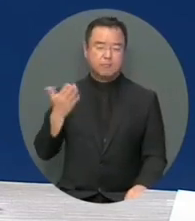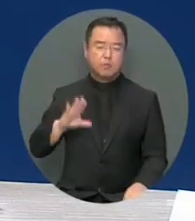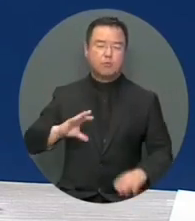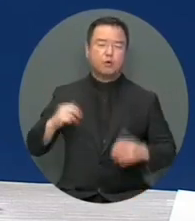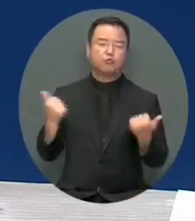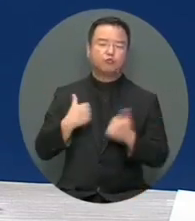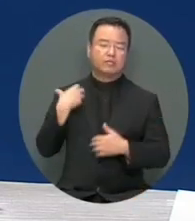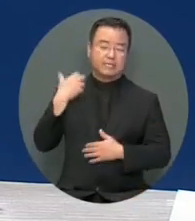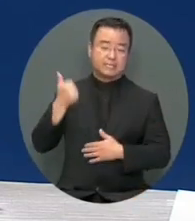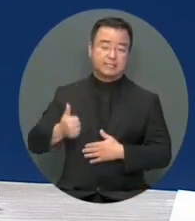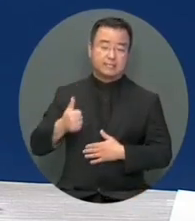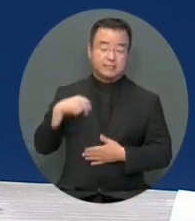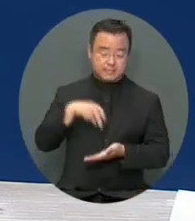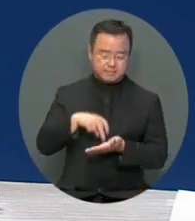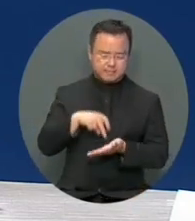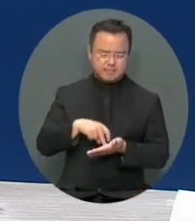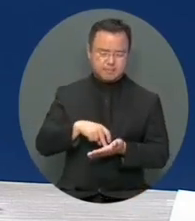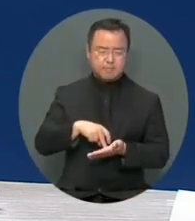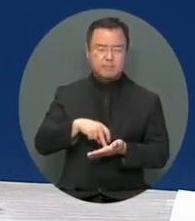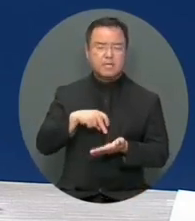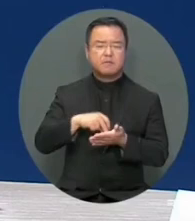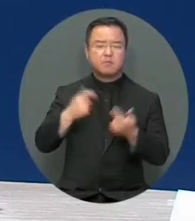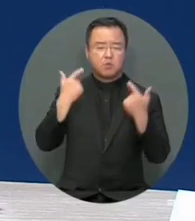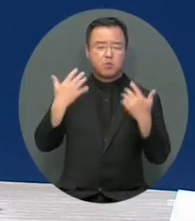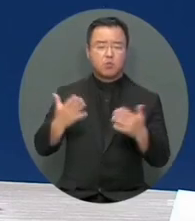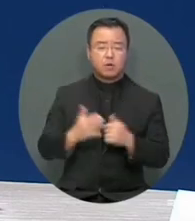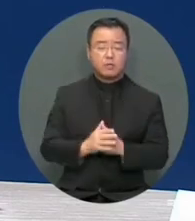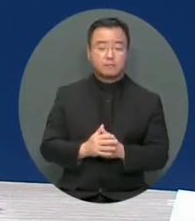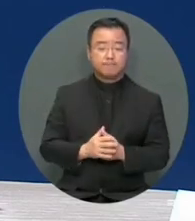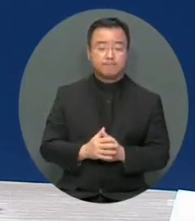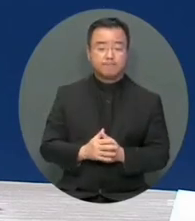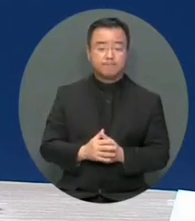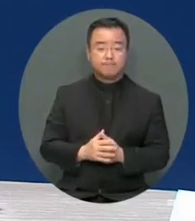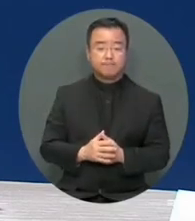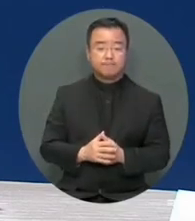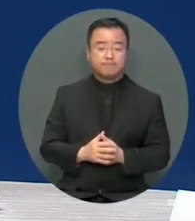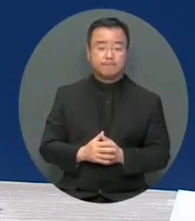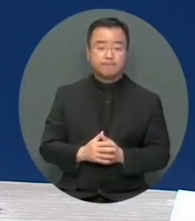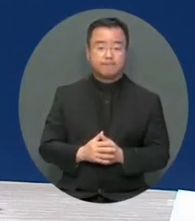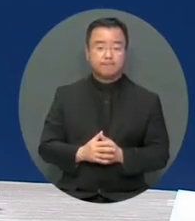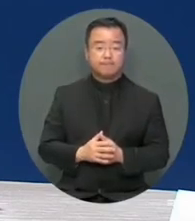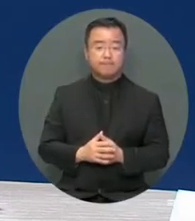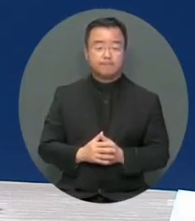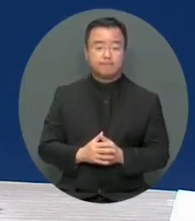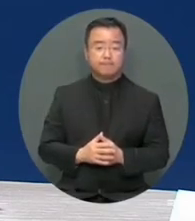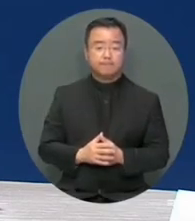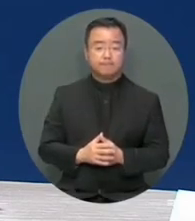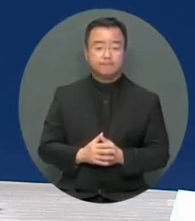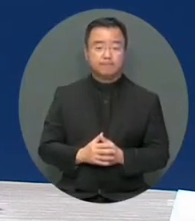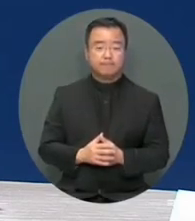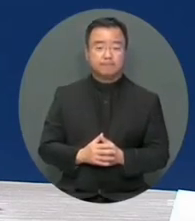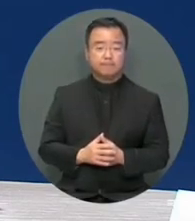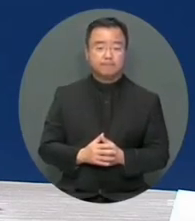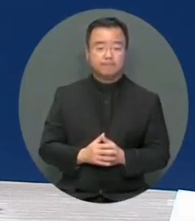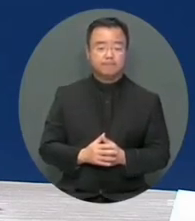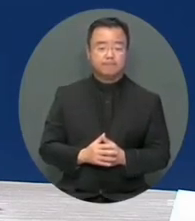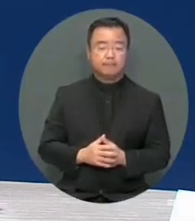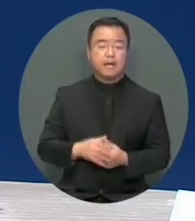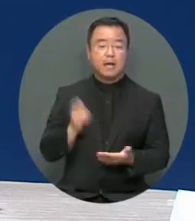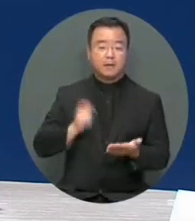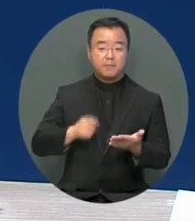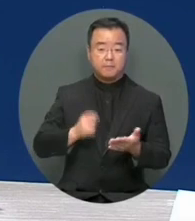국회의장으로서는 분명한 입장을 가지고 있는 것은 이 법관이